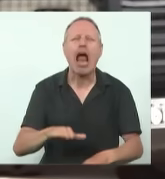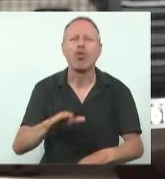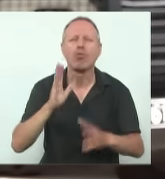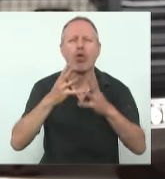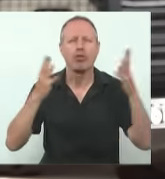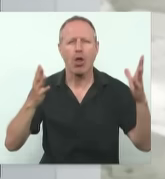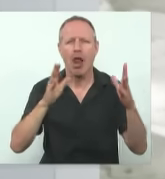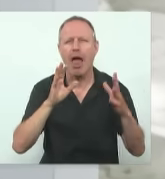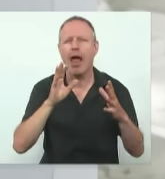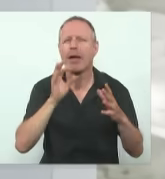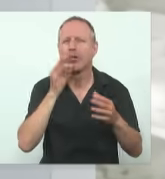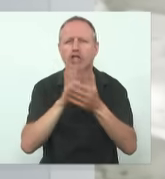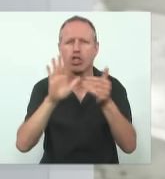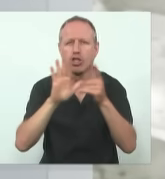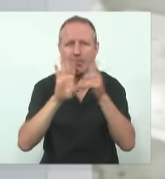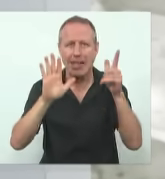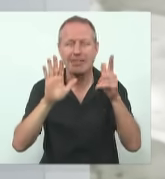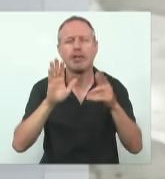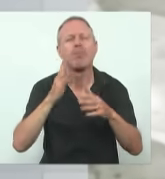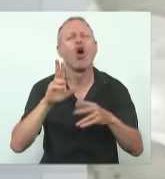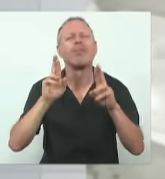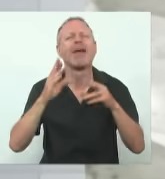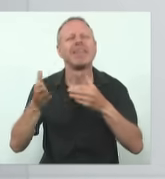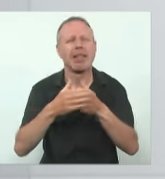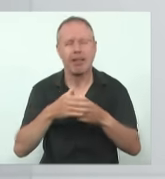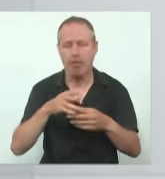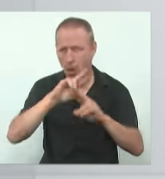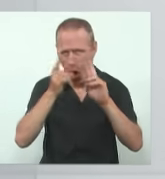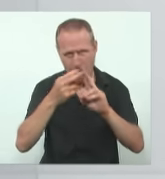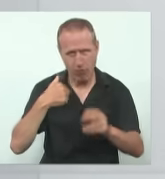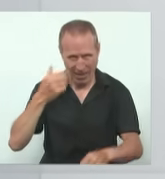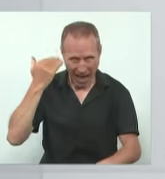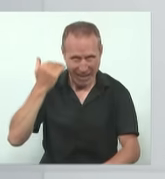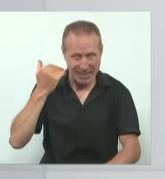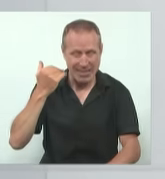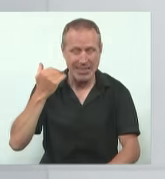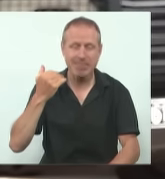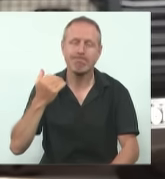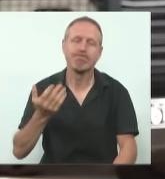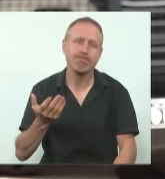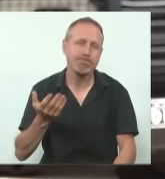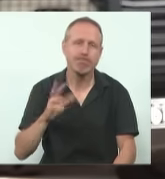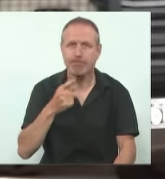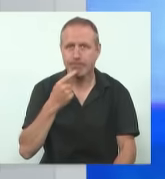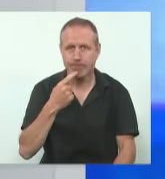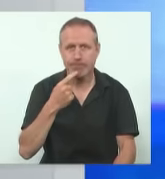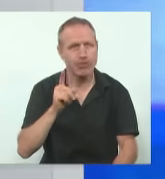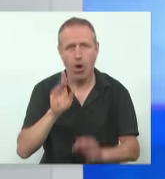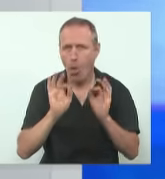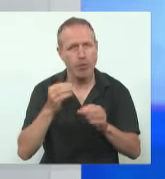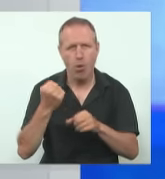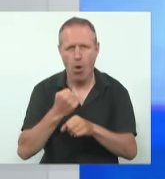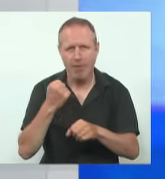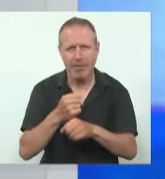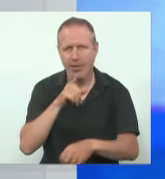16-17, נורא מקווה להתחתן. ובעולם שבו הייתי, בוא נאמר, זה לא בדיוק עובד. ואתה שואל את